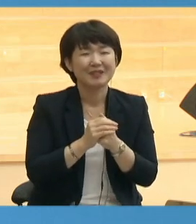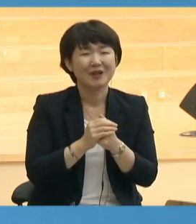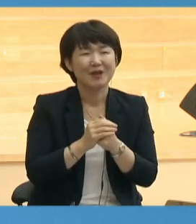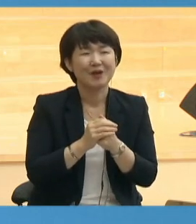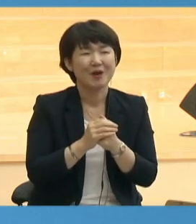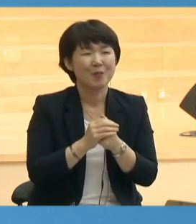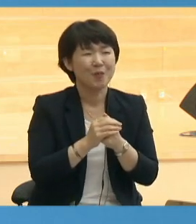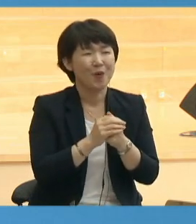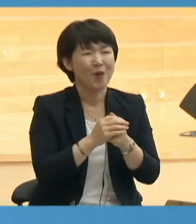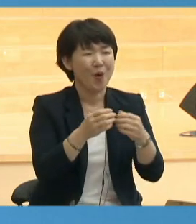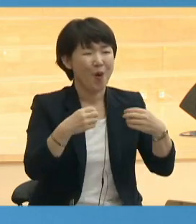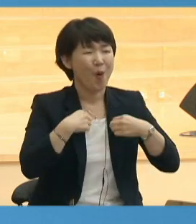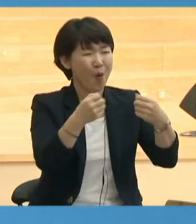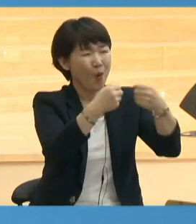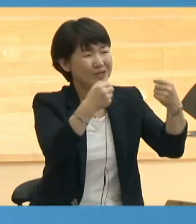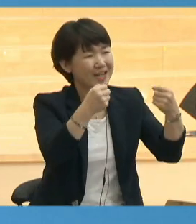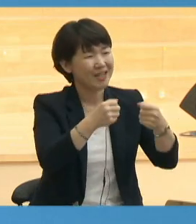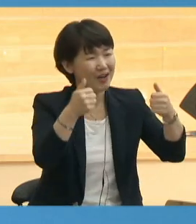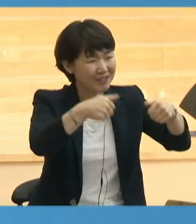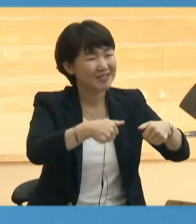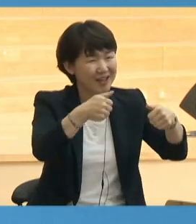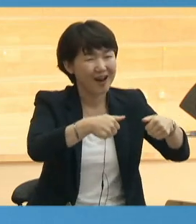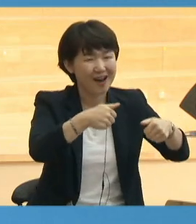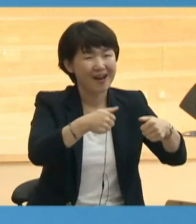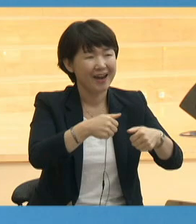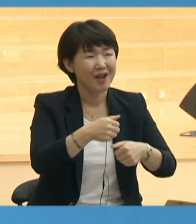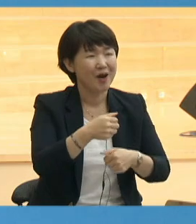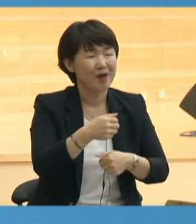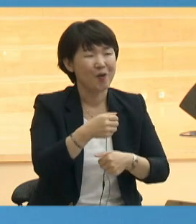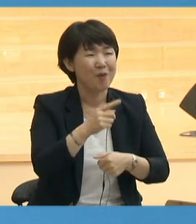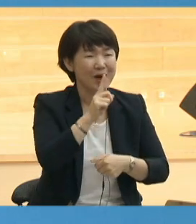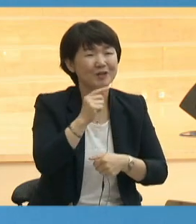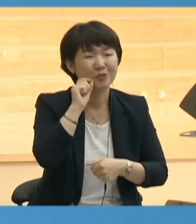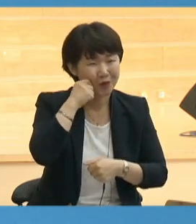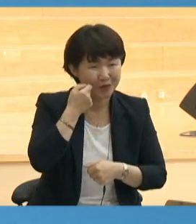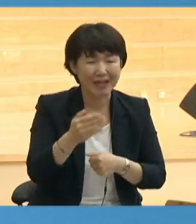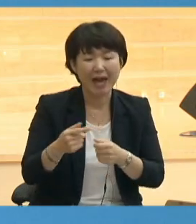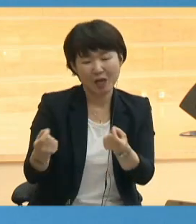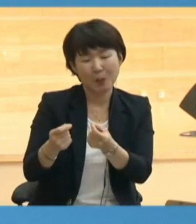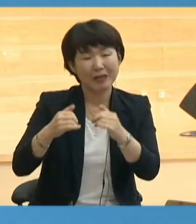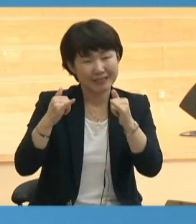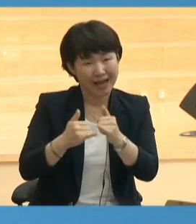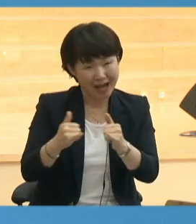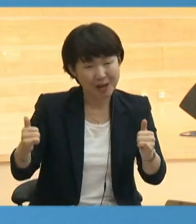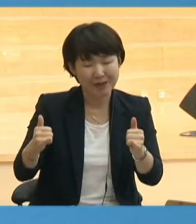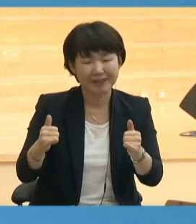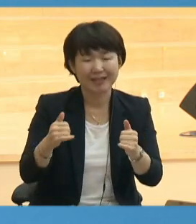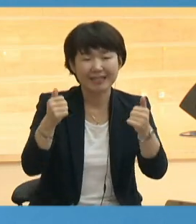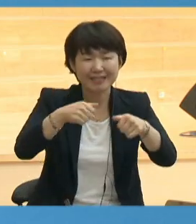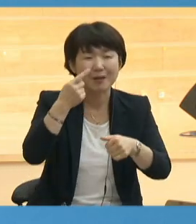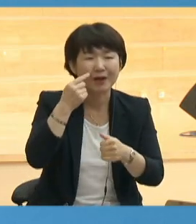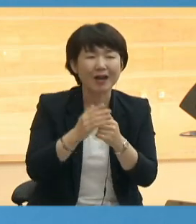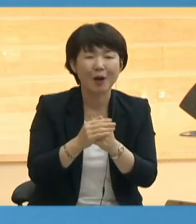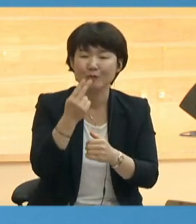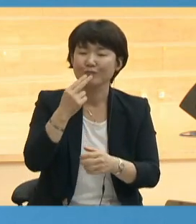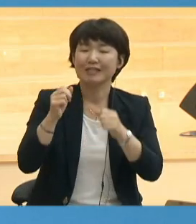장롱 이어 인사 받아라 뭘 그럴 수도 없고 그죠 옆의 사람에게 인사 하십시다 살아있네 라고 인사 합시다 자 시작 살아있네